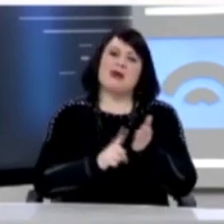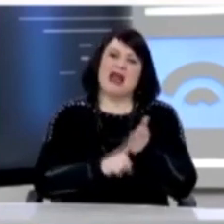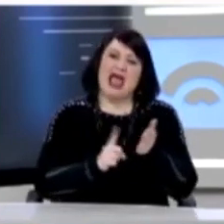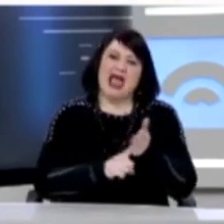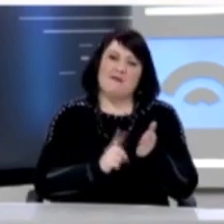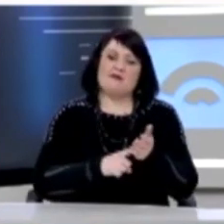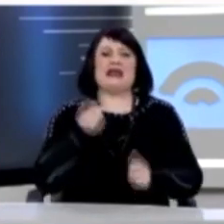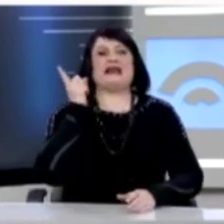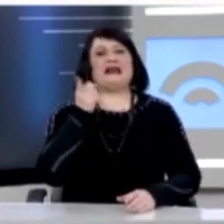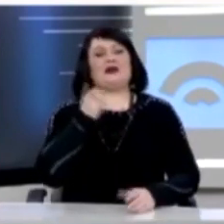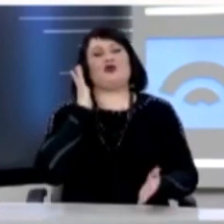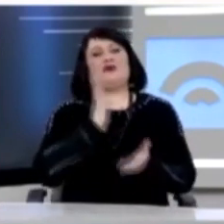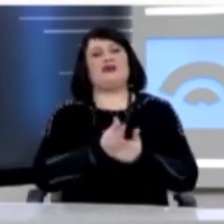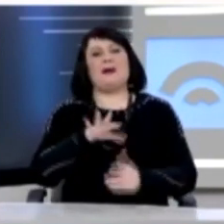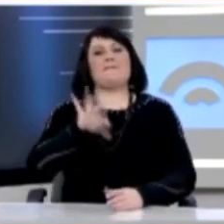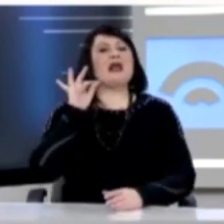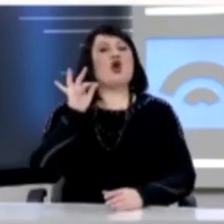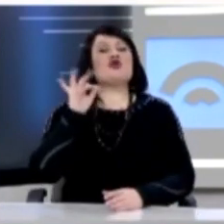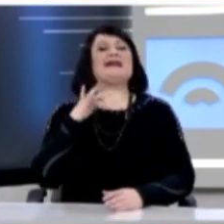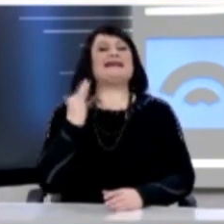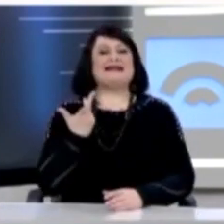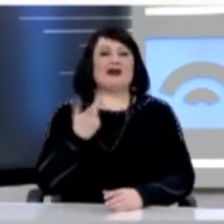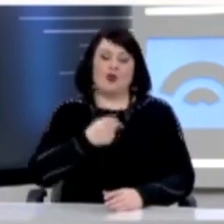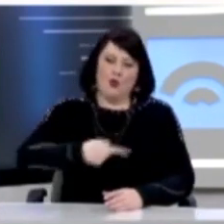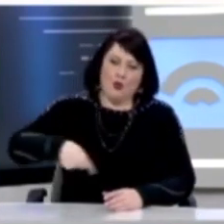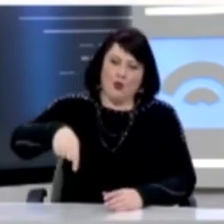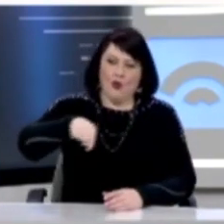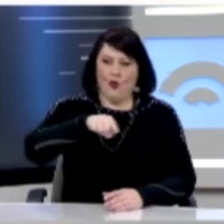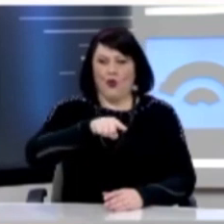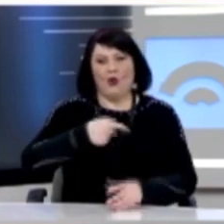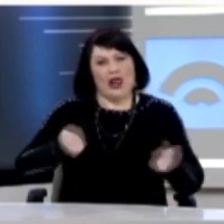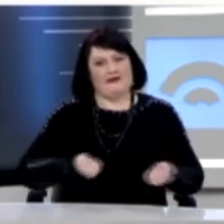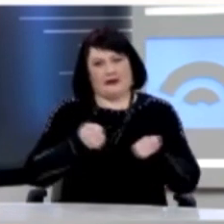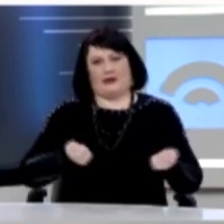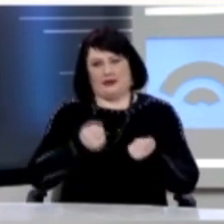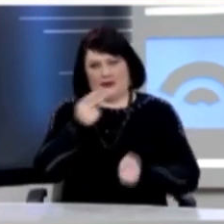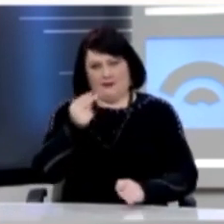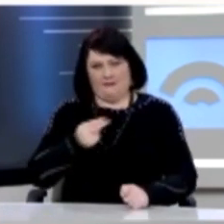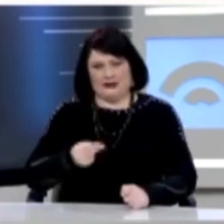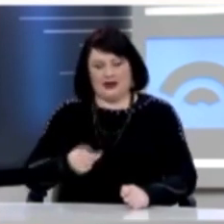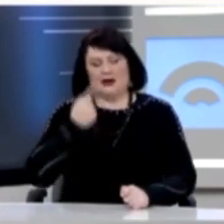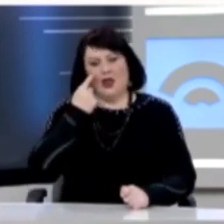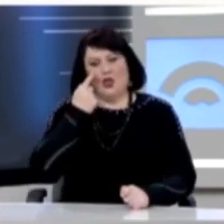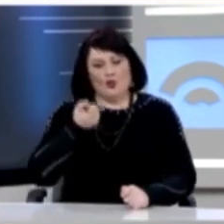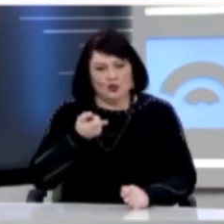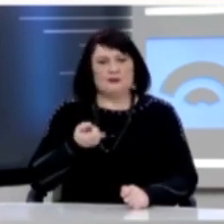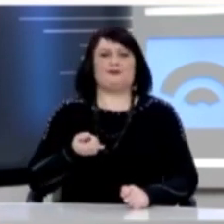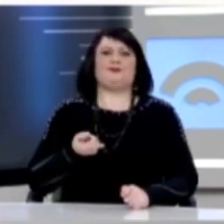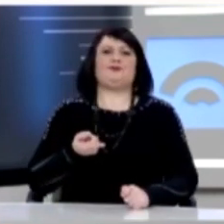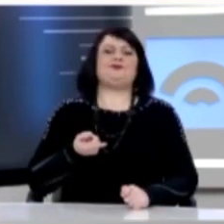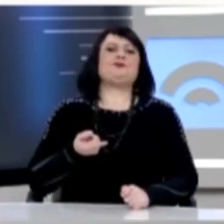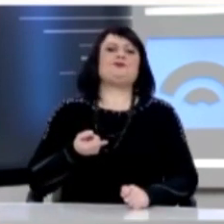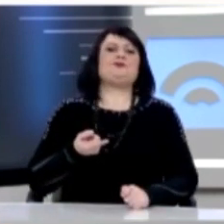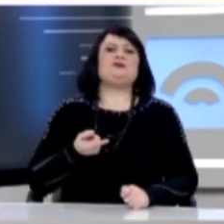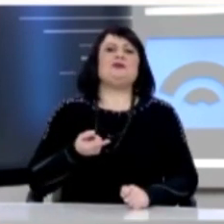κάνουν κριτήριο επιλογής και στάσης όλες αυτές τις εξελίξεις. Να δουν ταυτόχρονα ότι γύρω